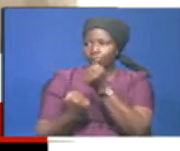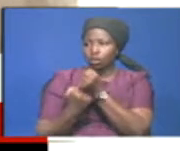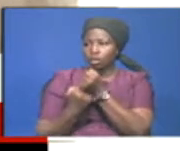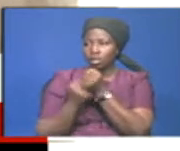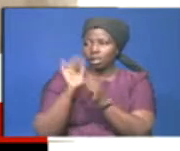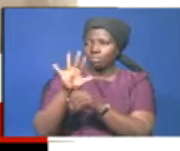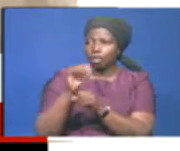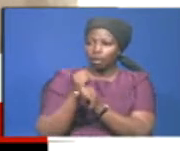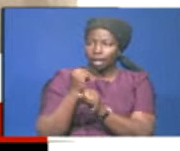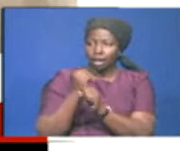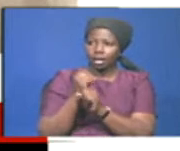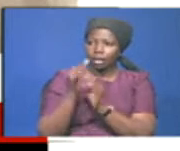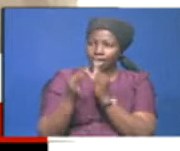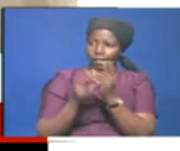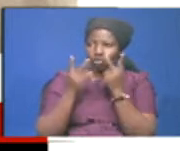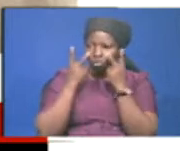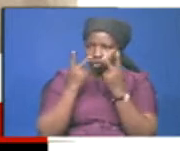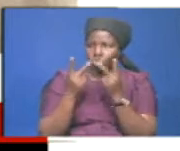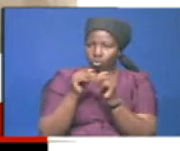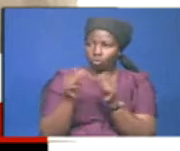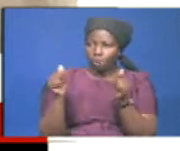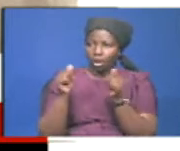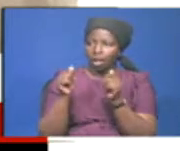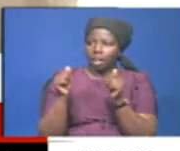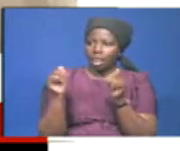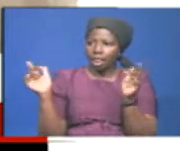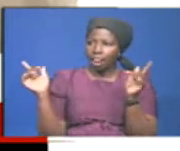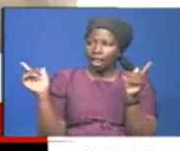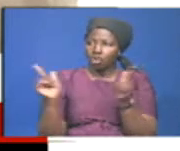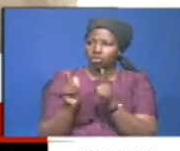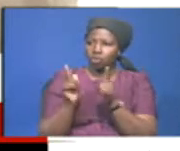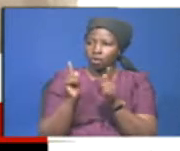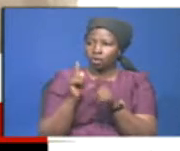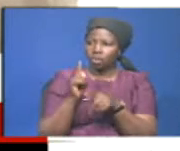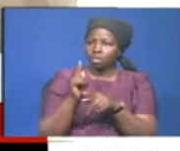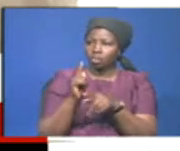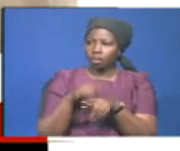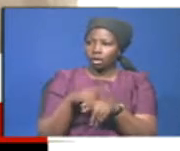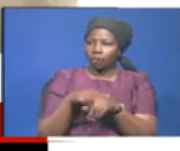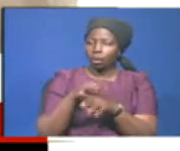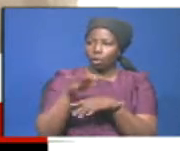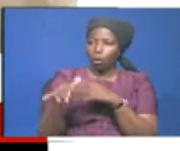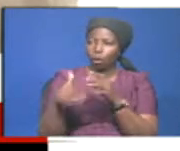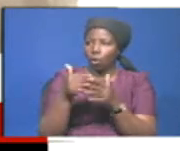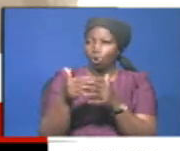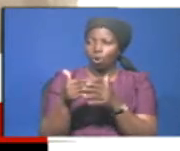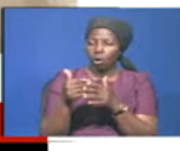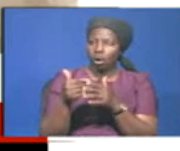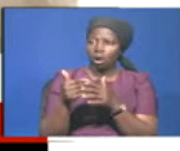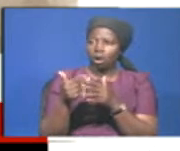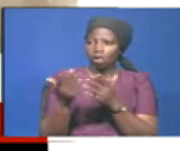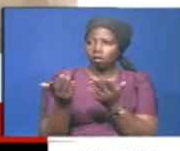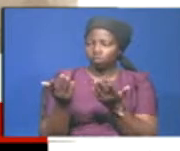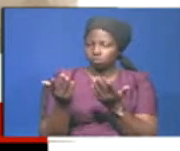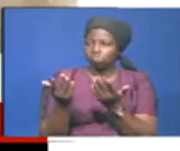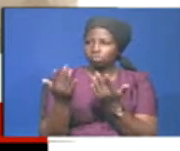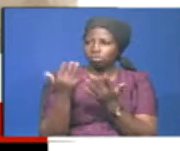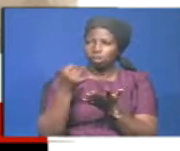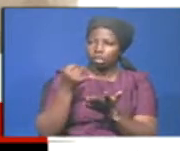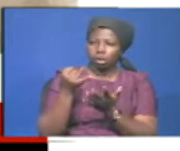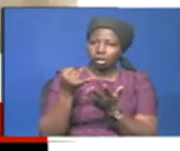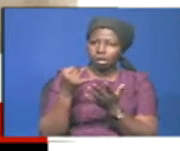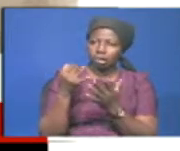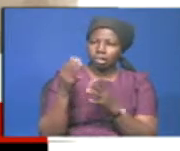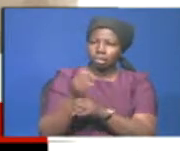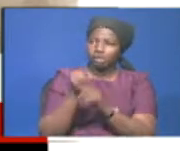Na ukiangalia kwa muda, hiyo itafanya wahusika wote, ule mtengenezaji, ule mtumizi